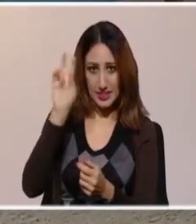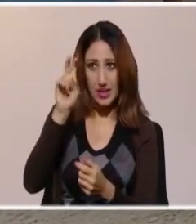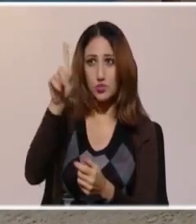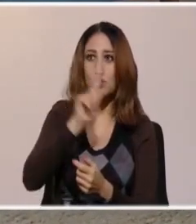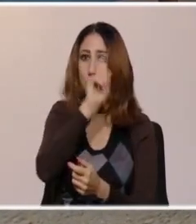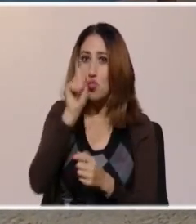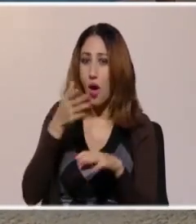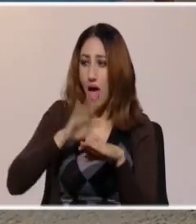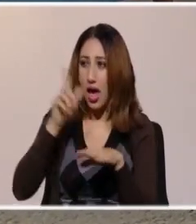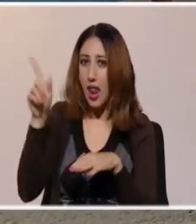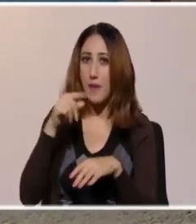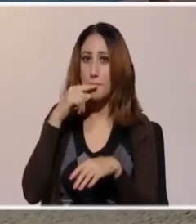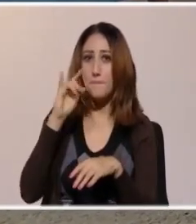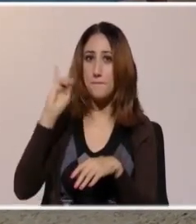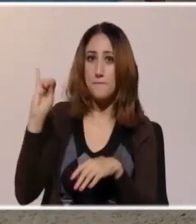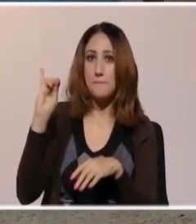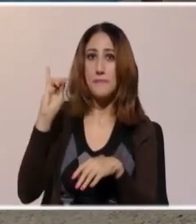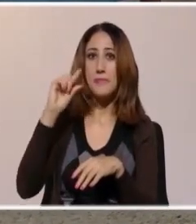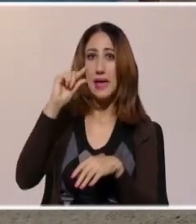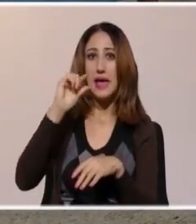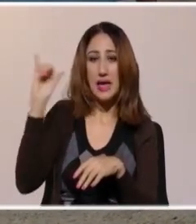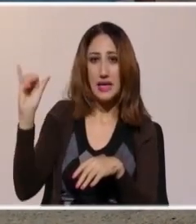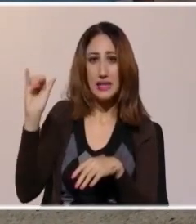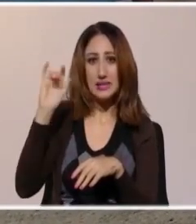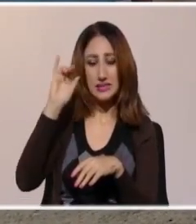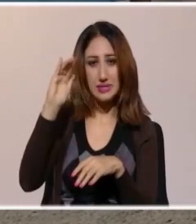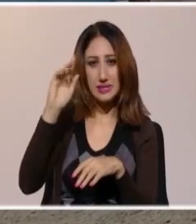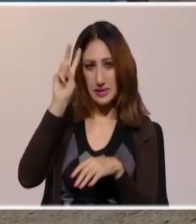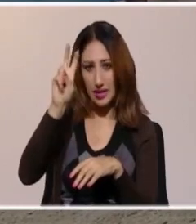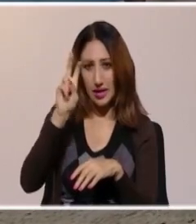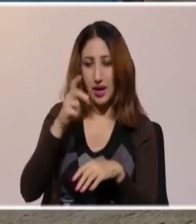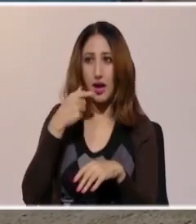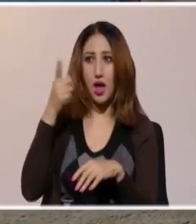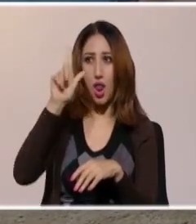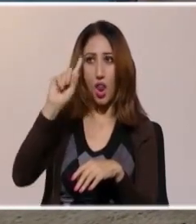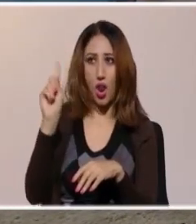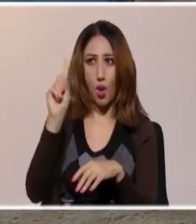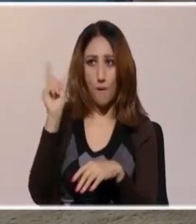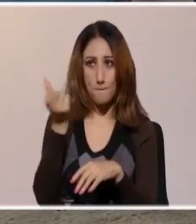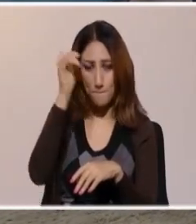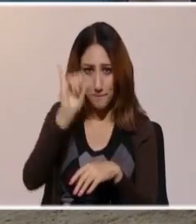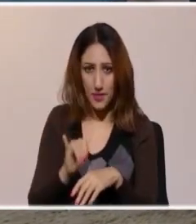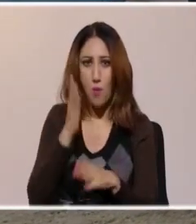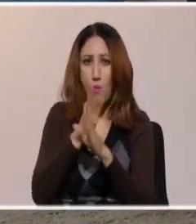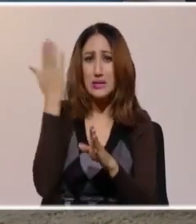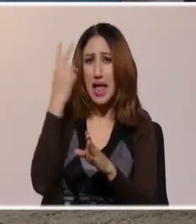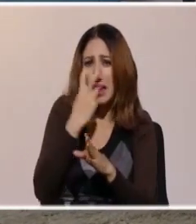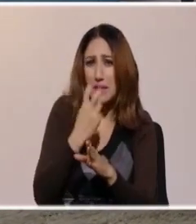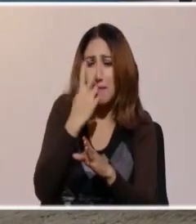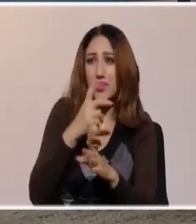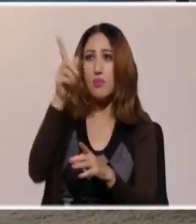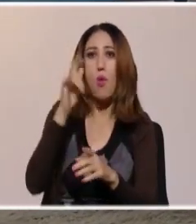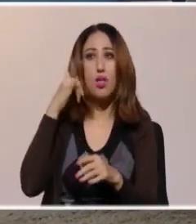عليها، مديحة يسري، مدام مديحة يسري، لبنى عبد العزيز لغايه دلوقتي ربنا يديها الصحه والعمر يا رب، من